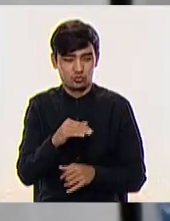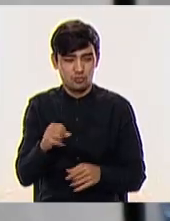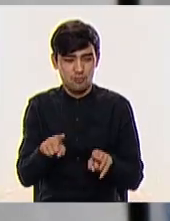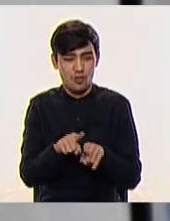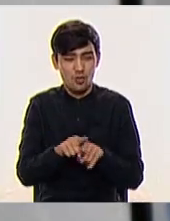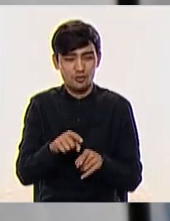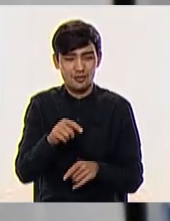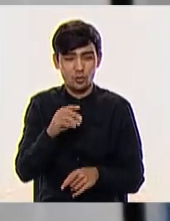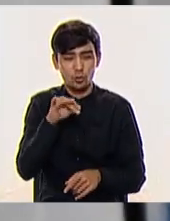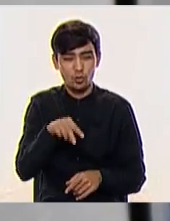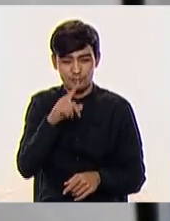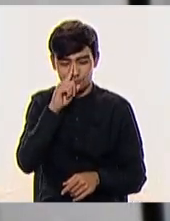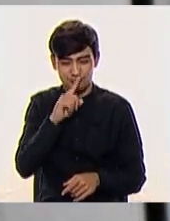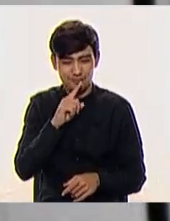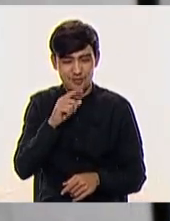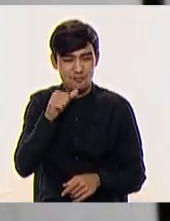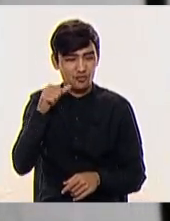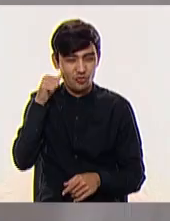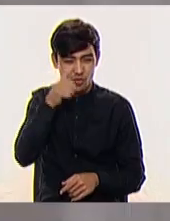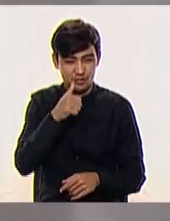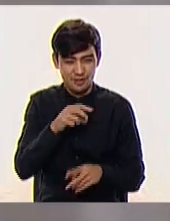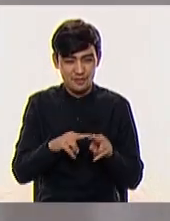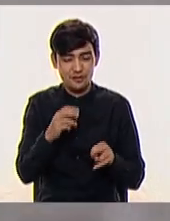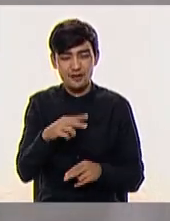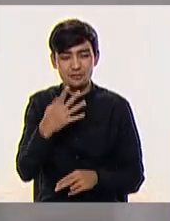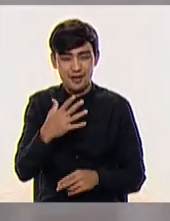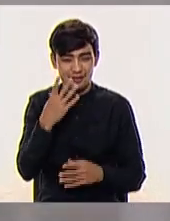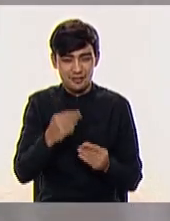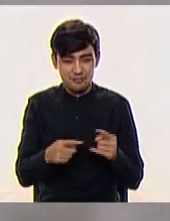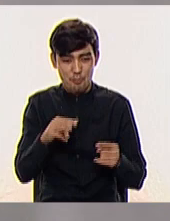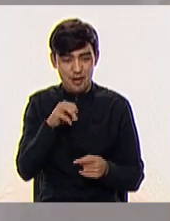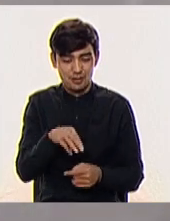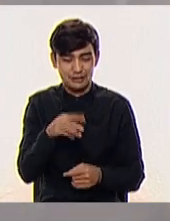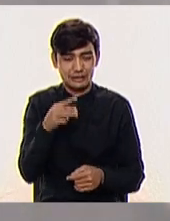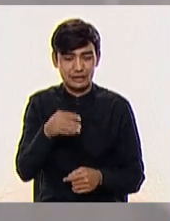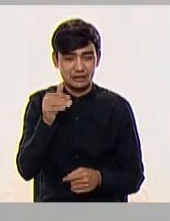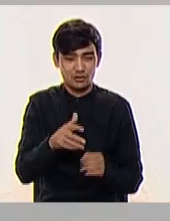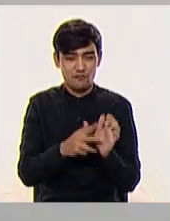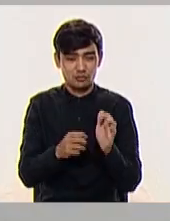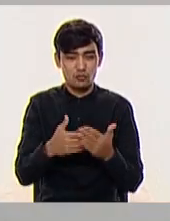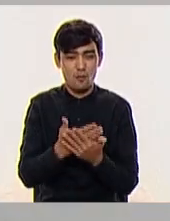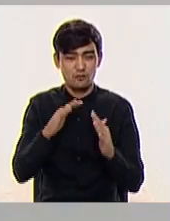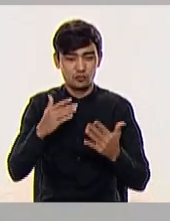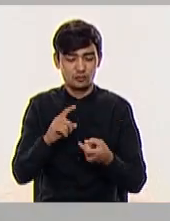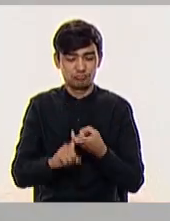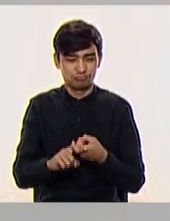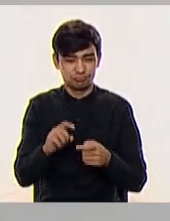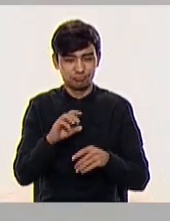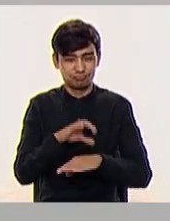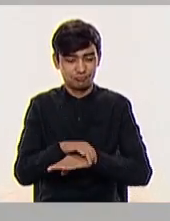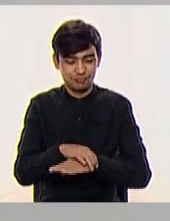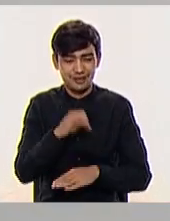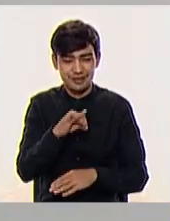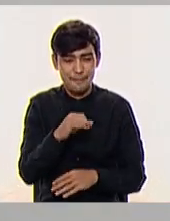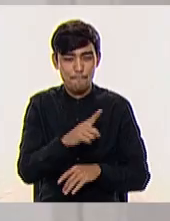ту, что была в июне прошлого года. За 25 дней марта зарегистрировали почти 3800 новых случаев. Для разгрузки